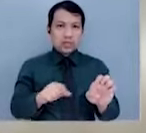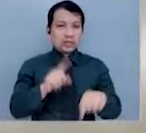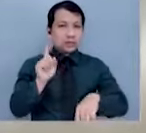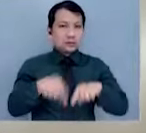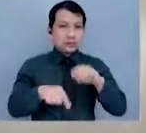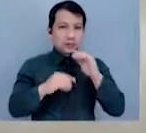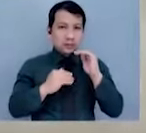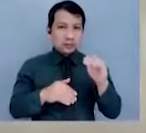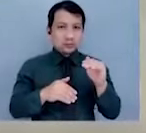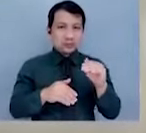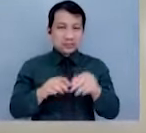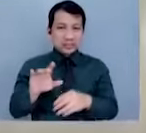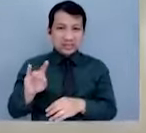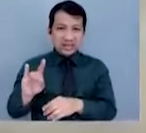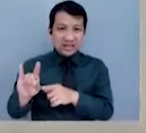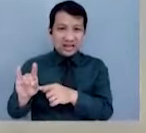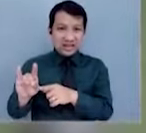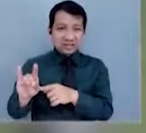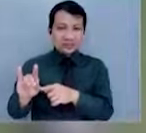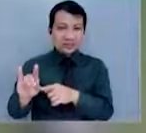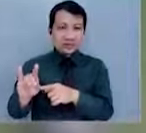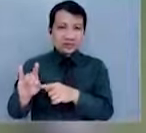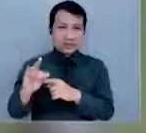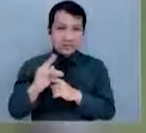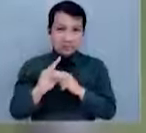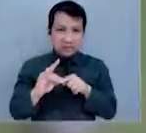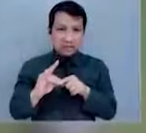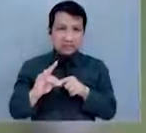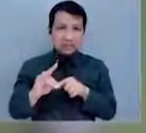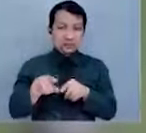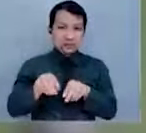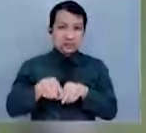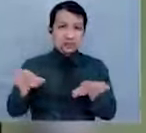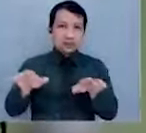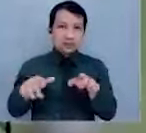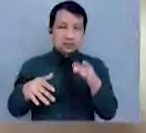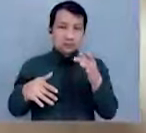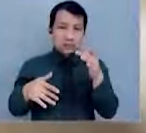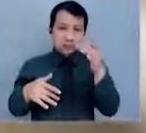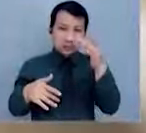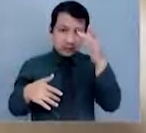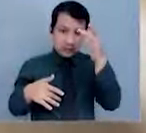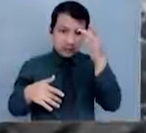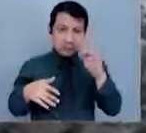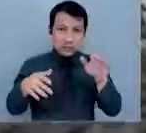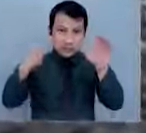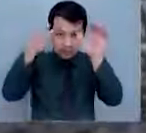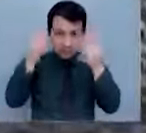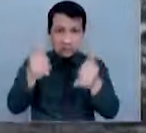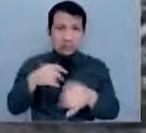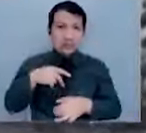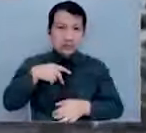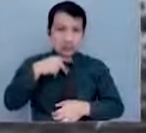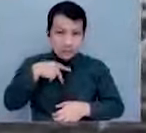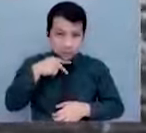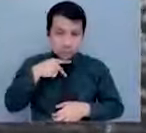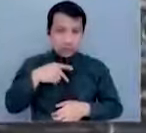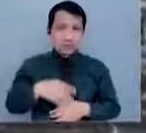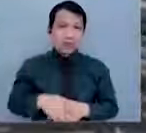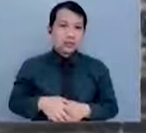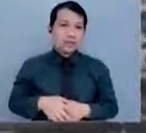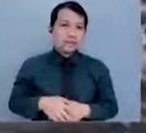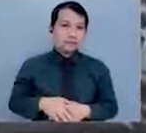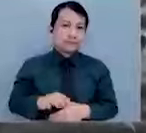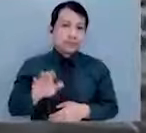sa mga aso ang kaso ng rabies sa probinsya. Nahawa na rin kasi nito maging mga baka at baboy. Ayon sa provincial